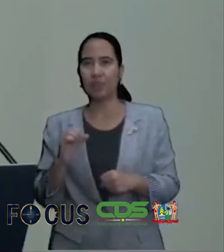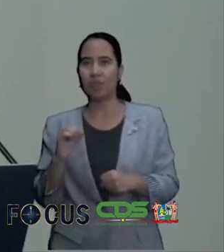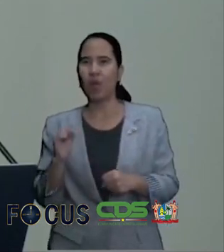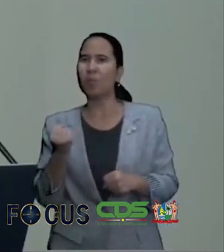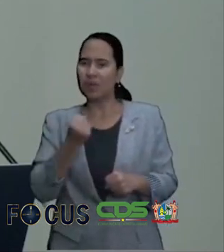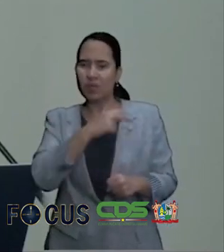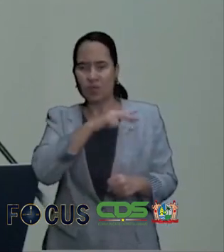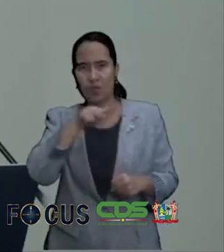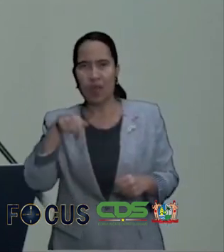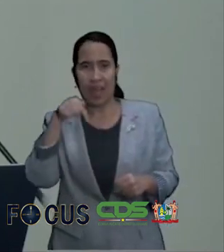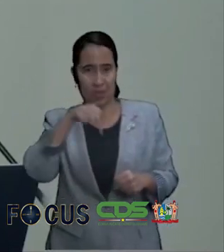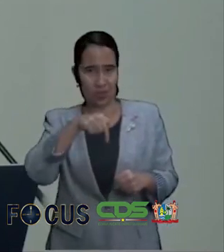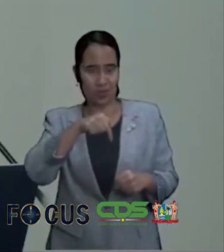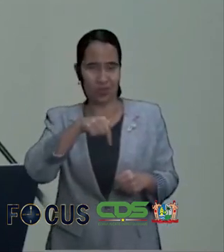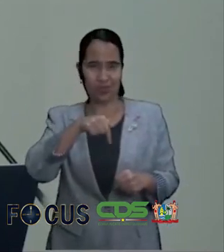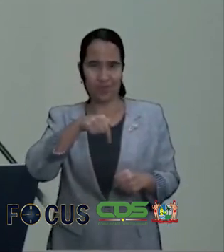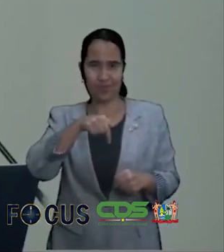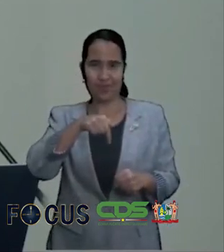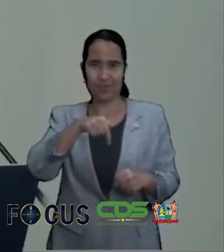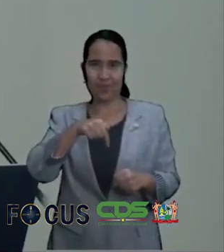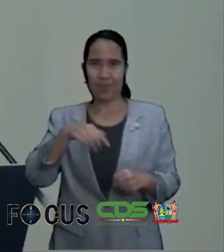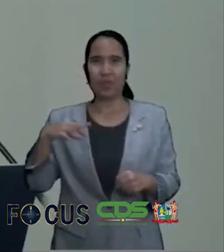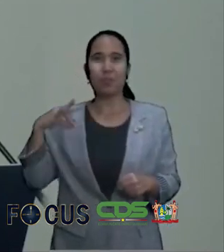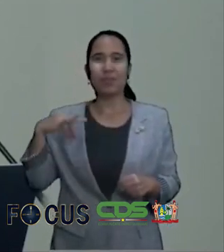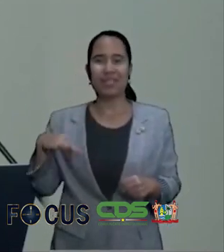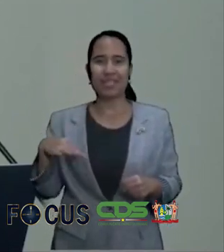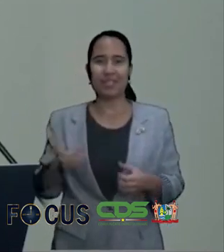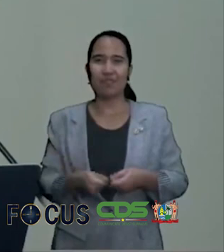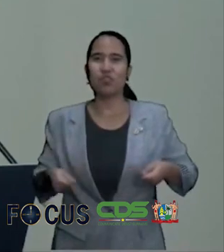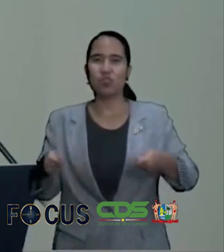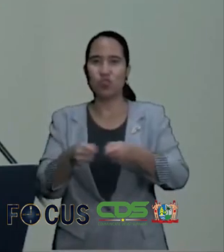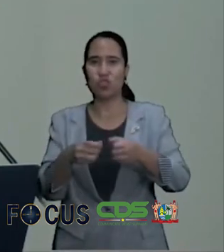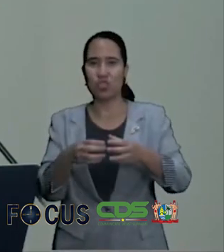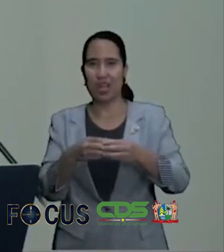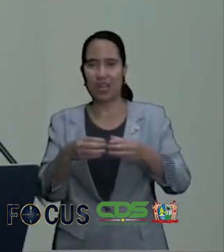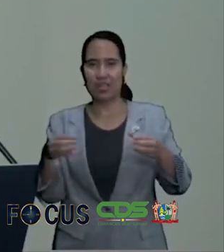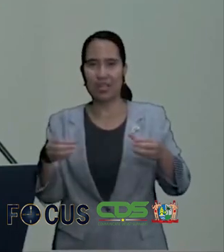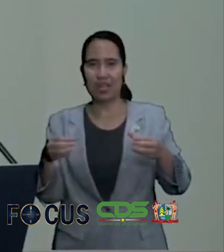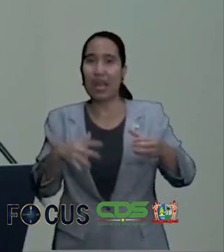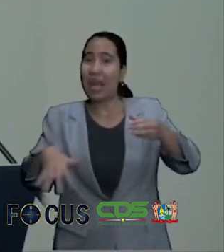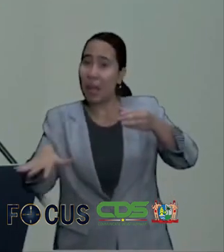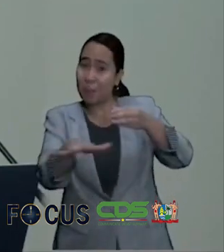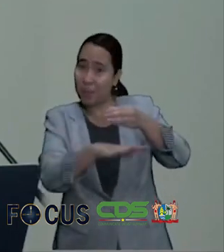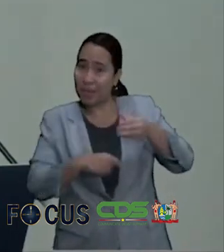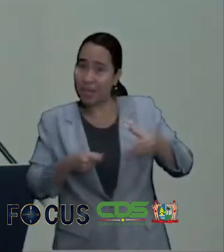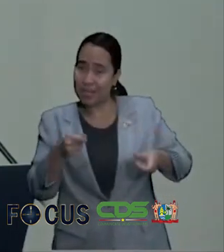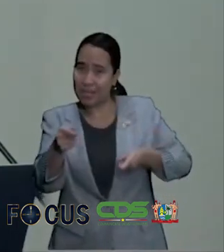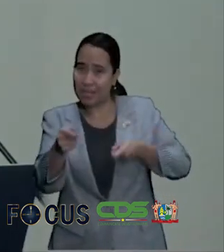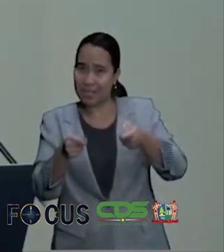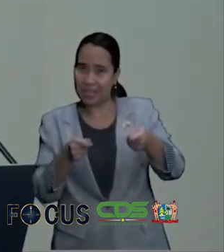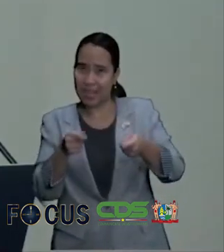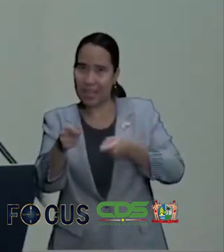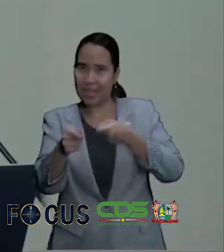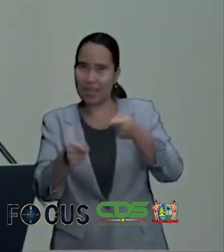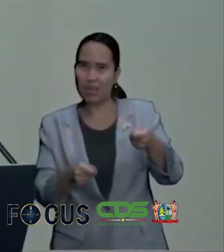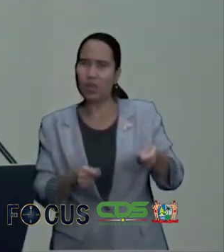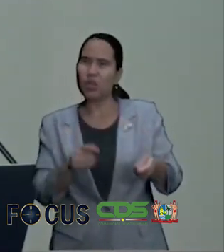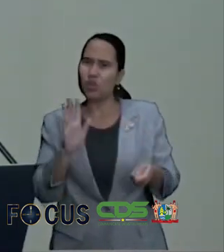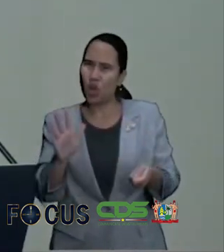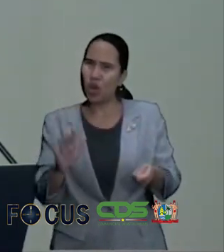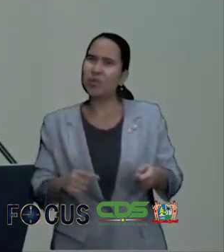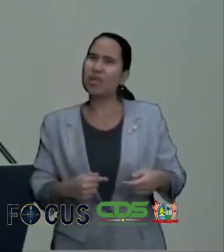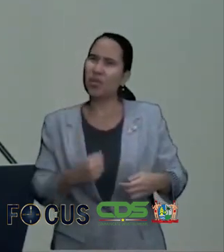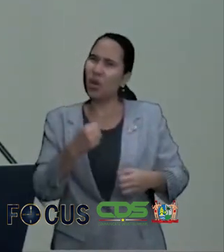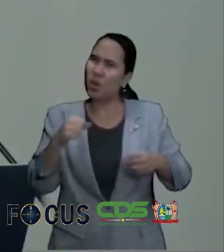nu nog met het ministerie van Sociale Zaken of binnen de regering nog zaken bezig zijn uit te